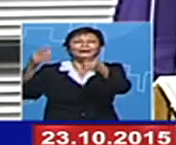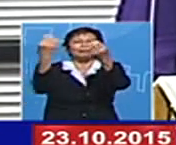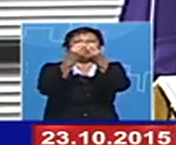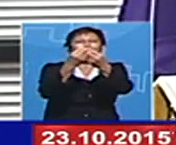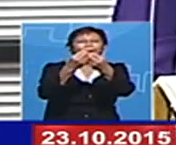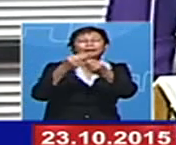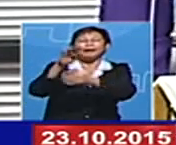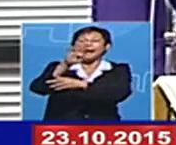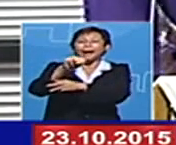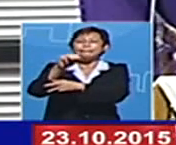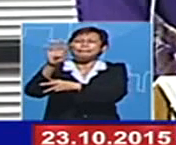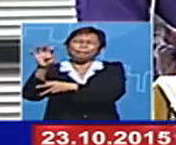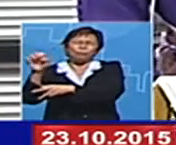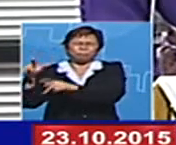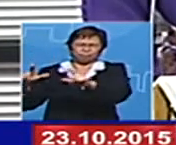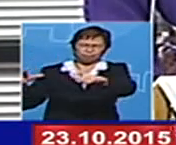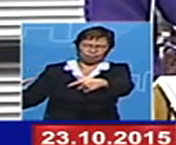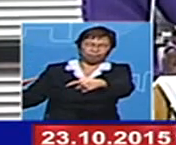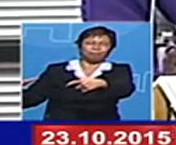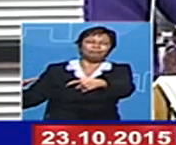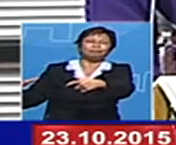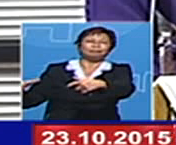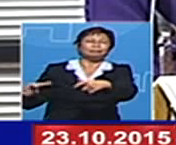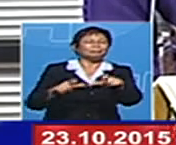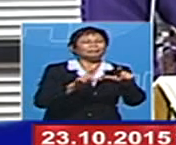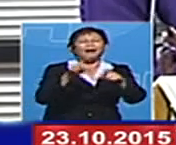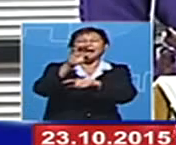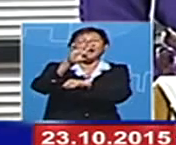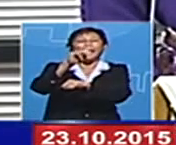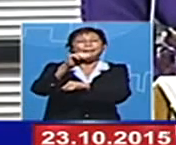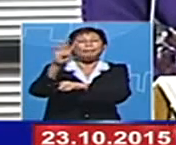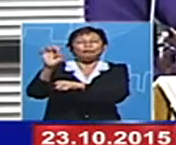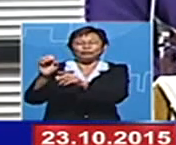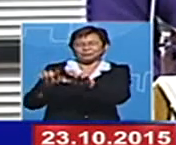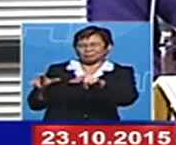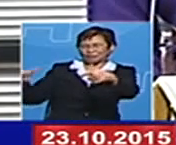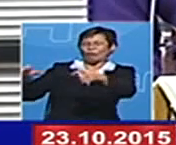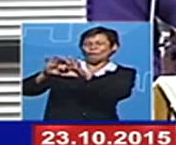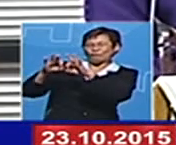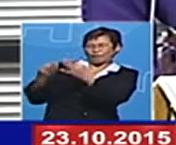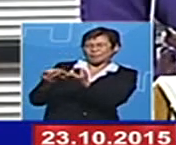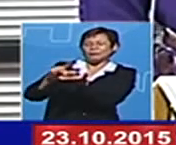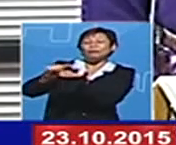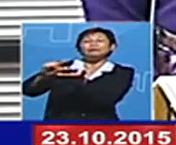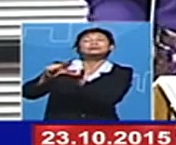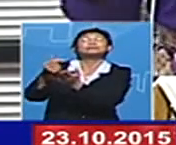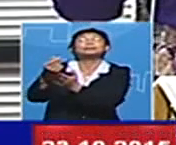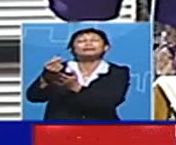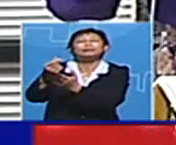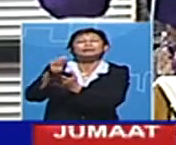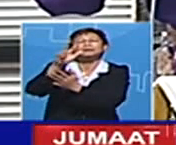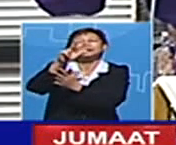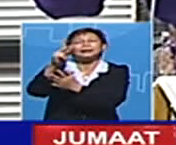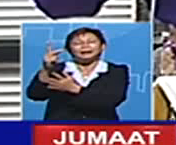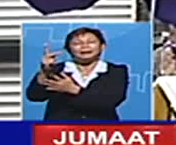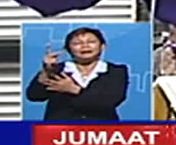awal m40 ataupun m40 adalah kelompok isi rumah yang berpendapatan antara